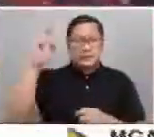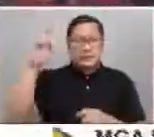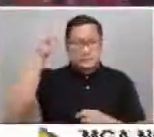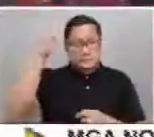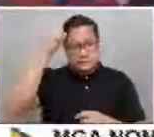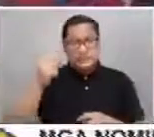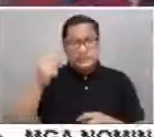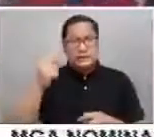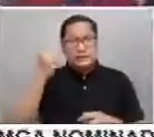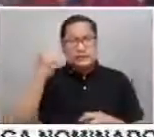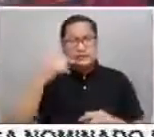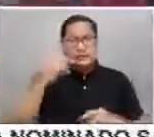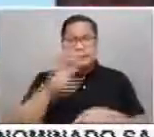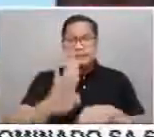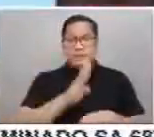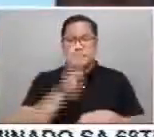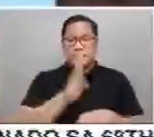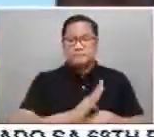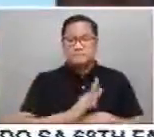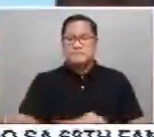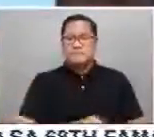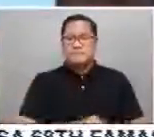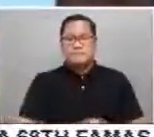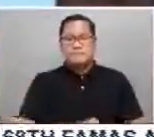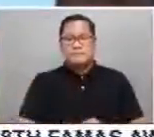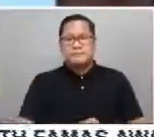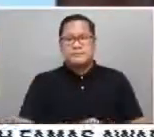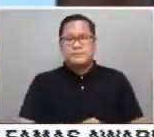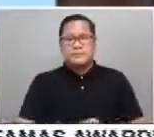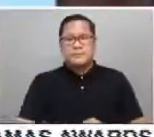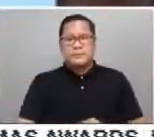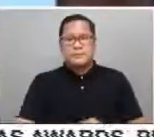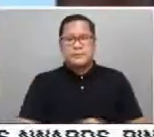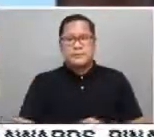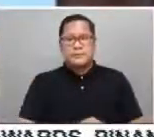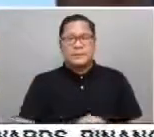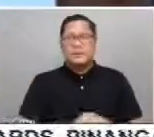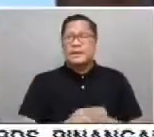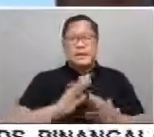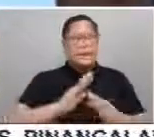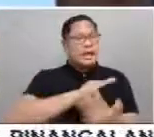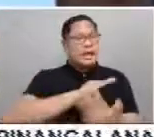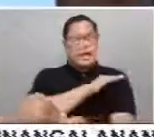ng virus ngayong holiday season. Ngayon pa lang, we are